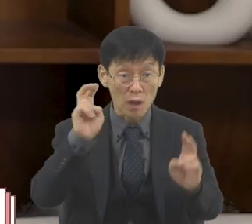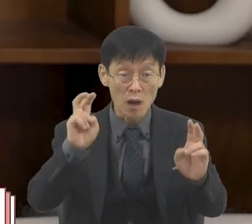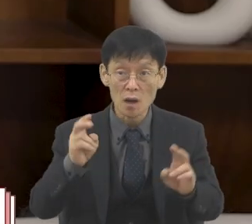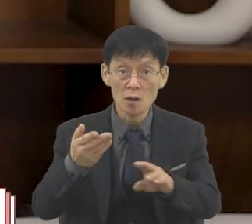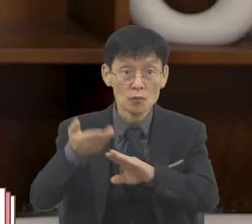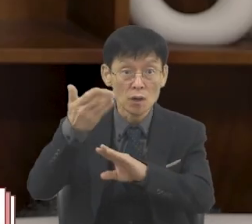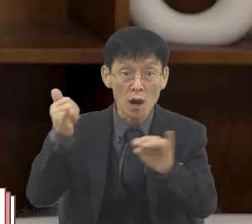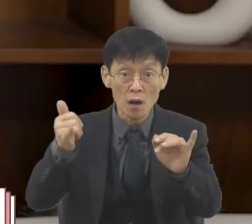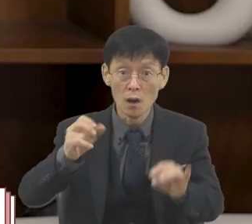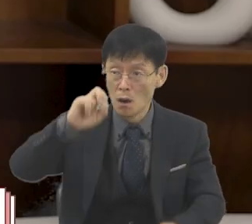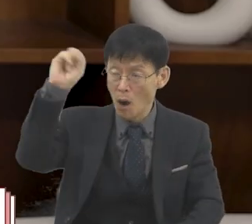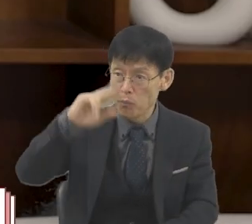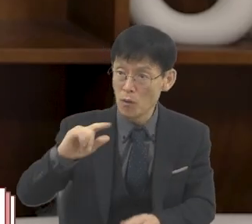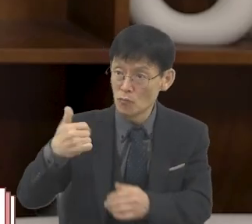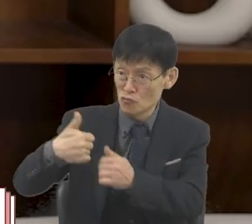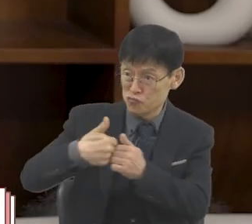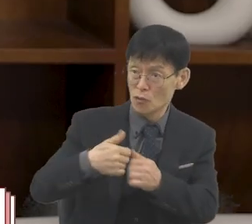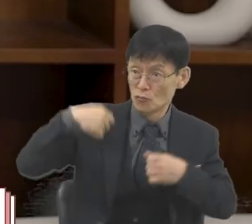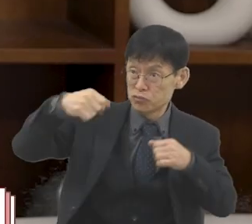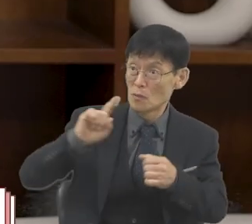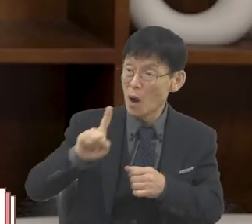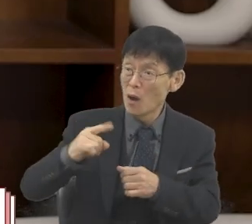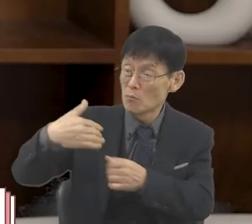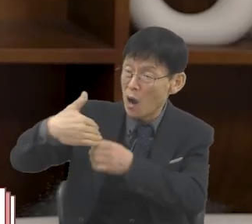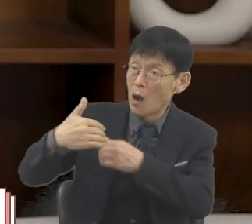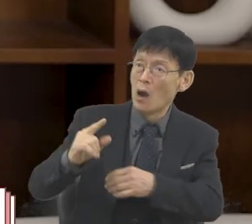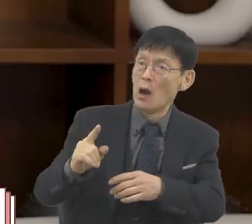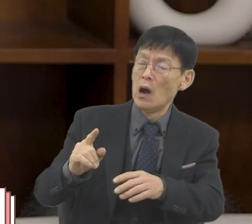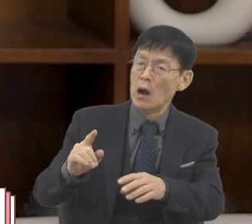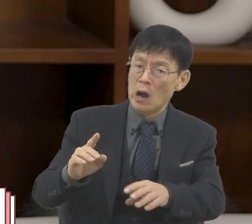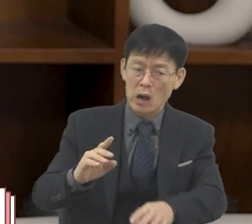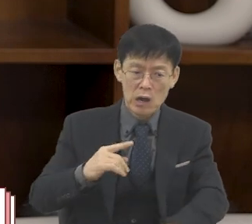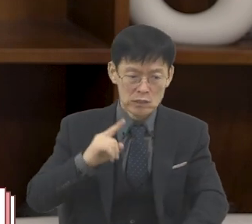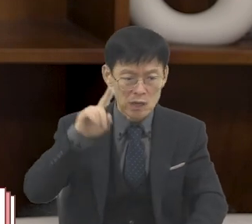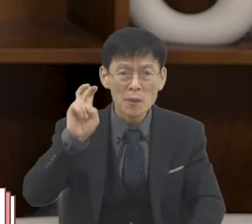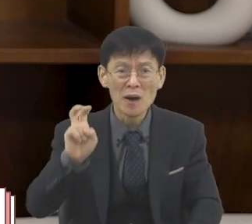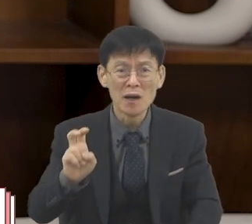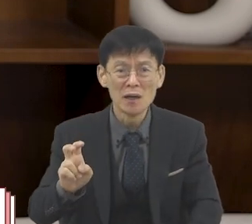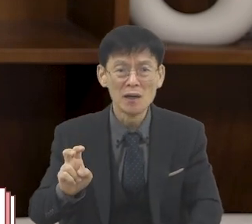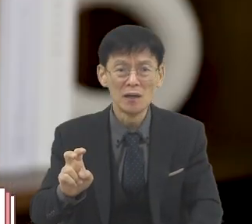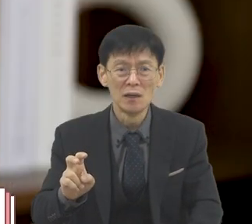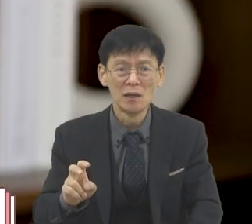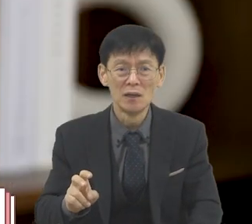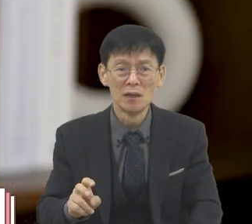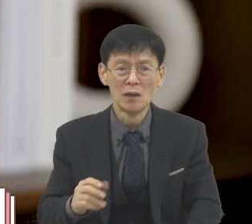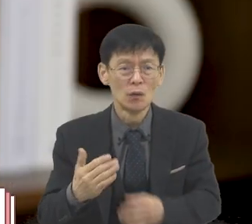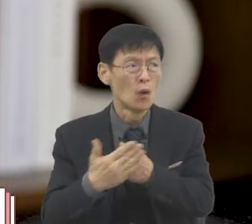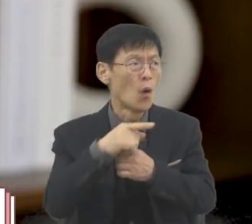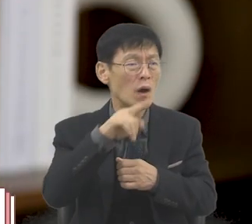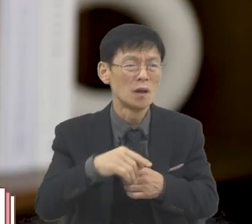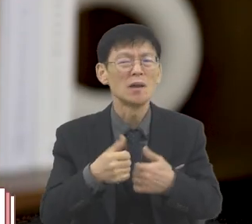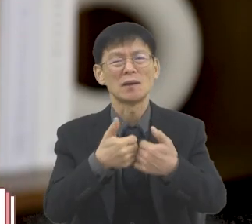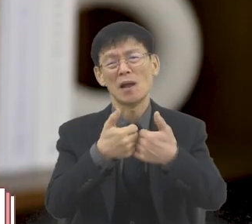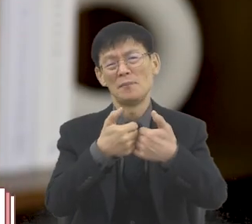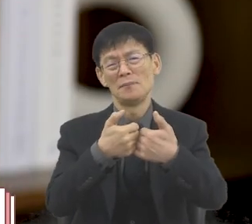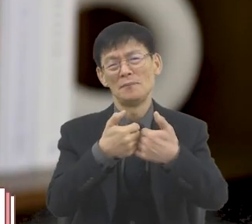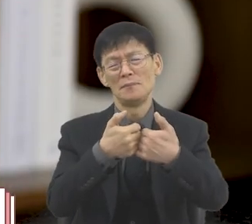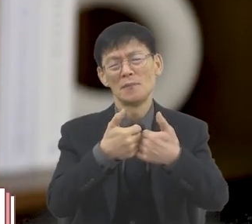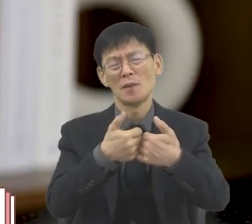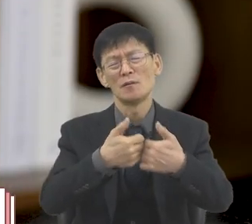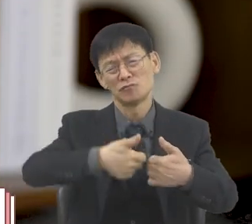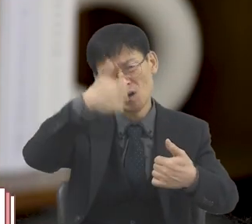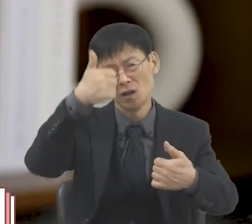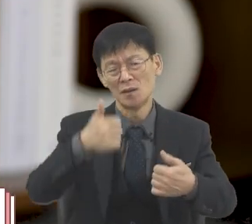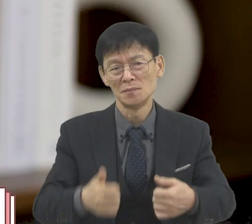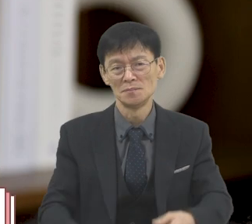회사에서 상사가 저렇게 강제로 춤을 추자고 강요한다면 정말 힘들 것 같아요. 도움을 받을 수 있는 곳으로 가서